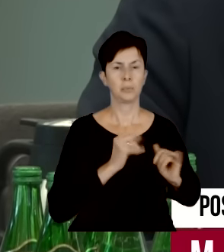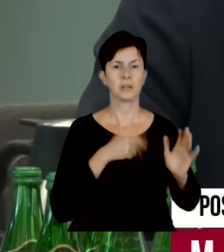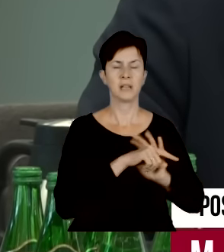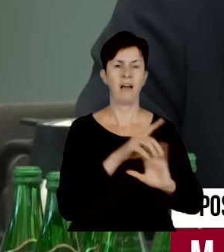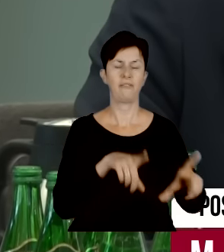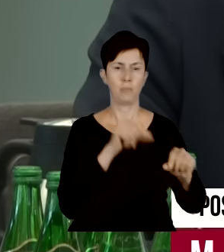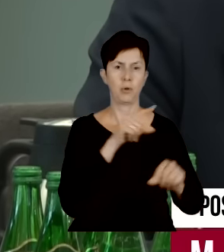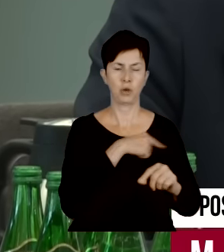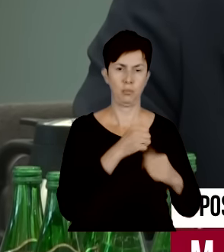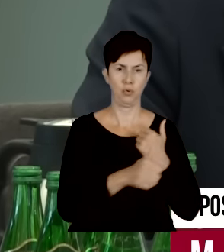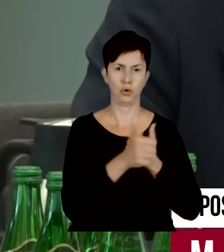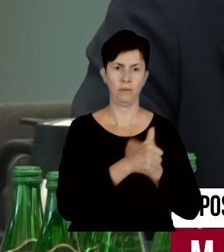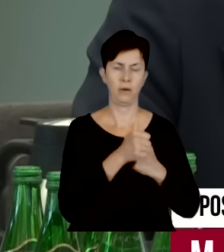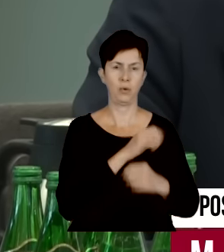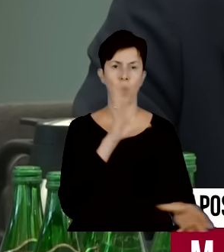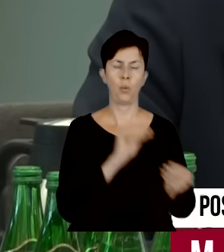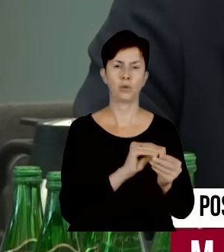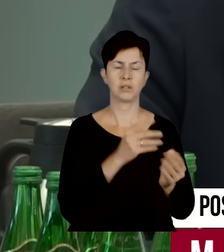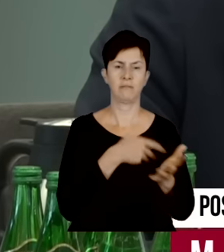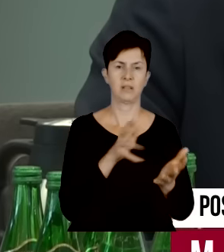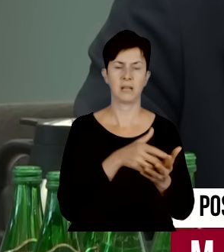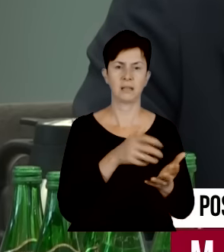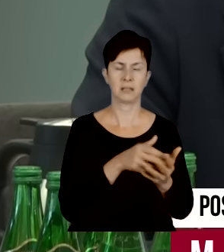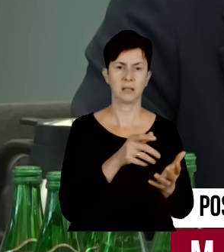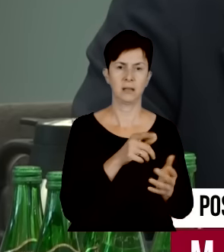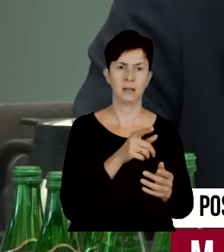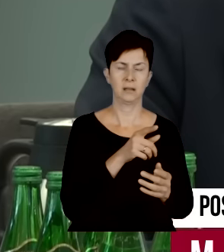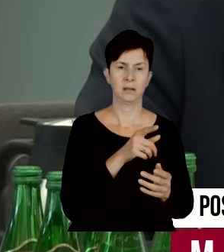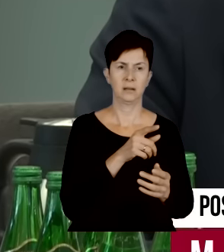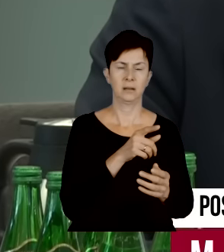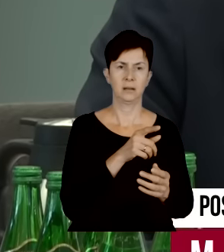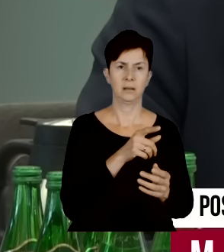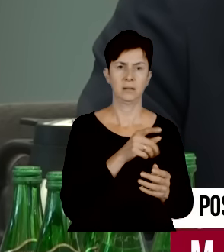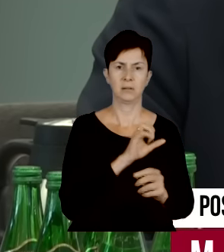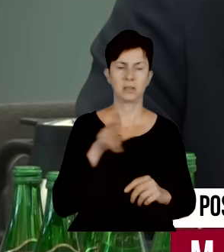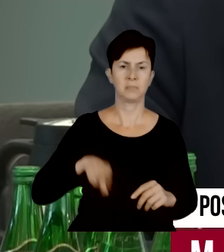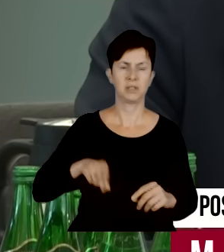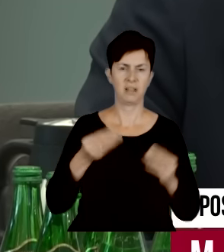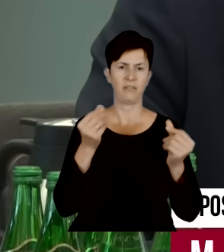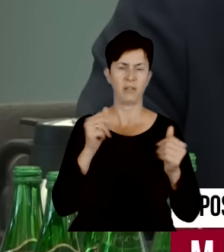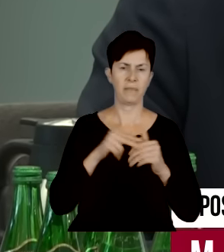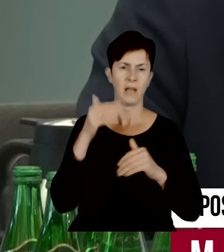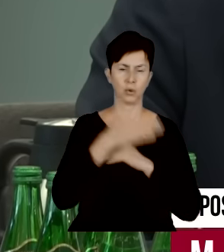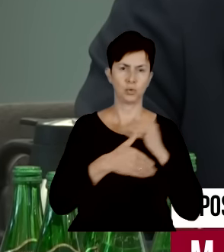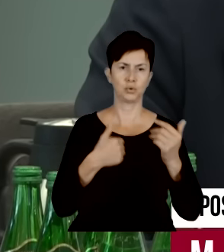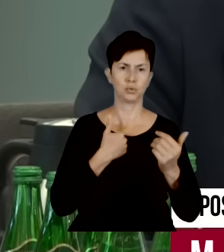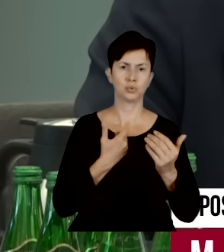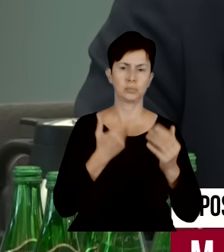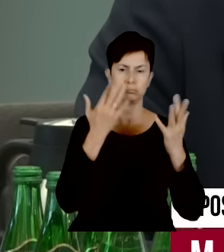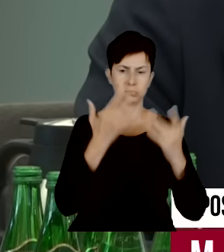łącznym kosztami pokrytymi przez ministra finansów Po przeprowadzonych wyborach ja jeszcze raz Zacytuję